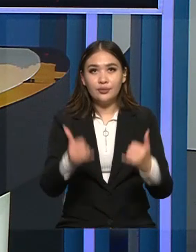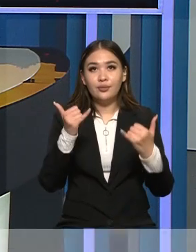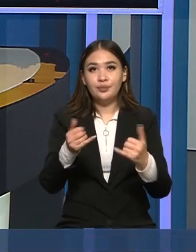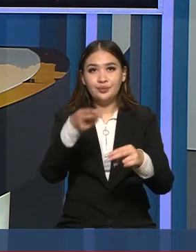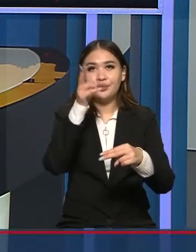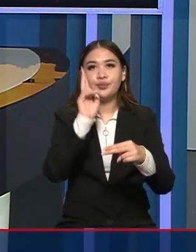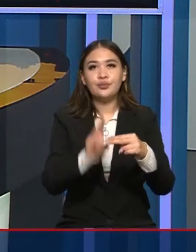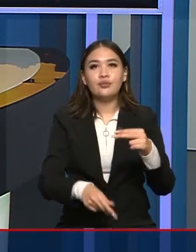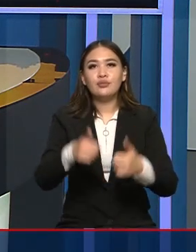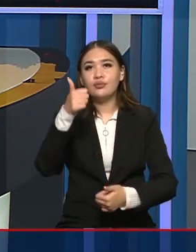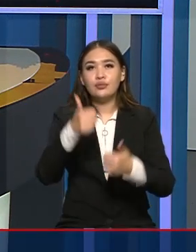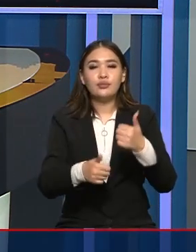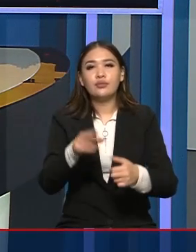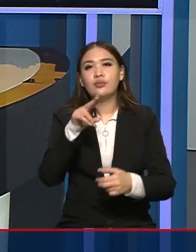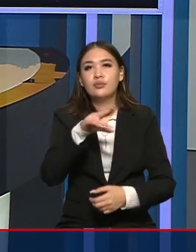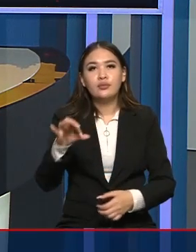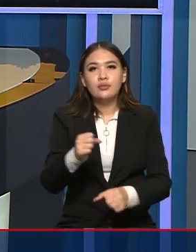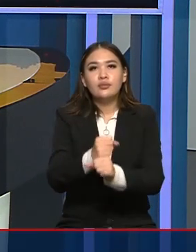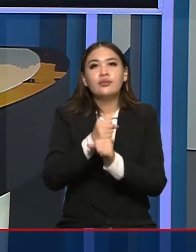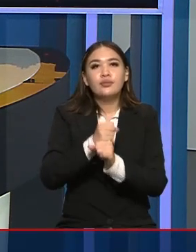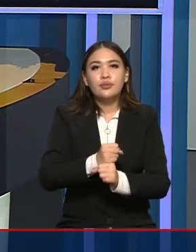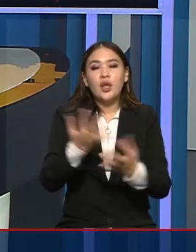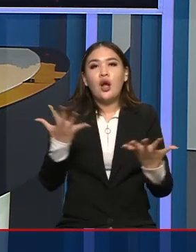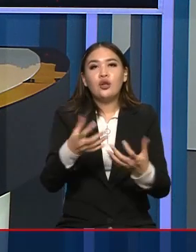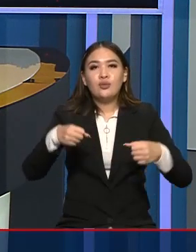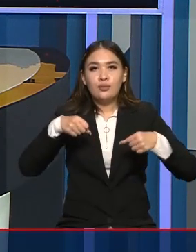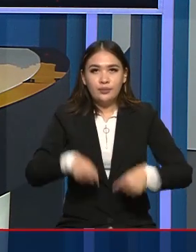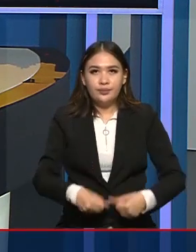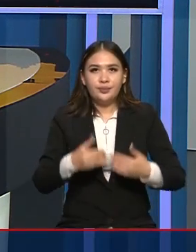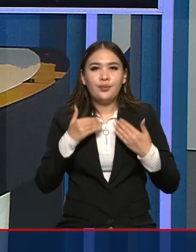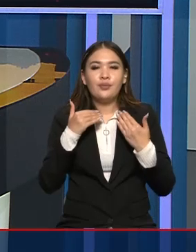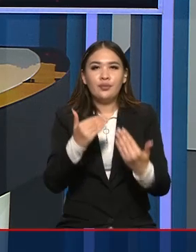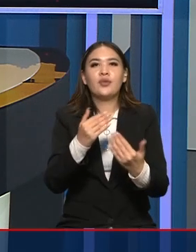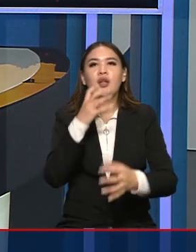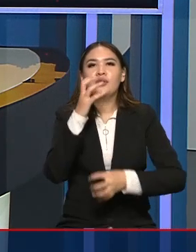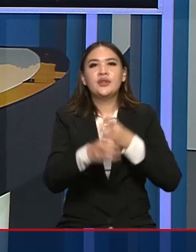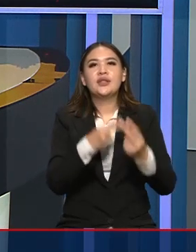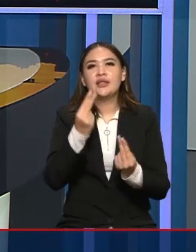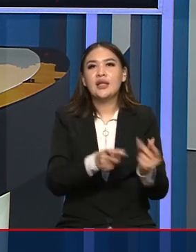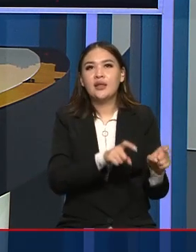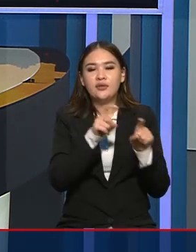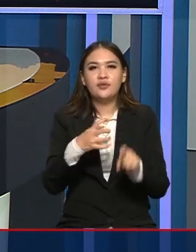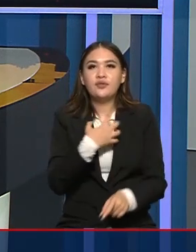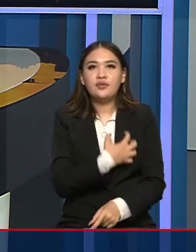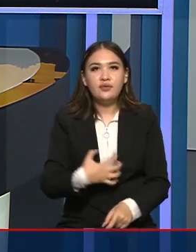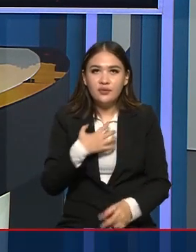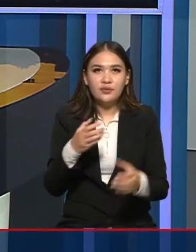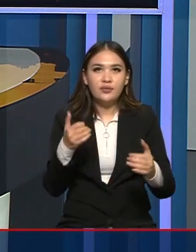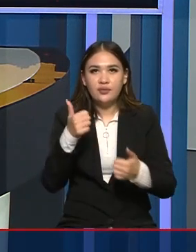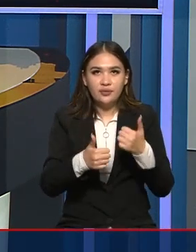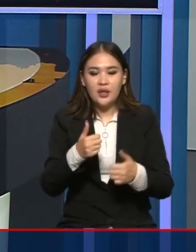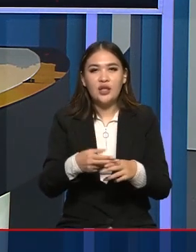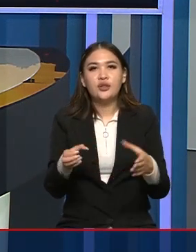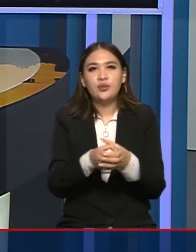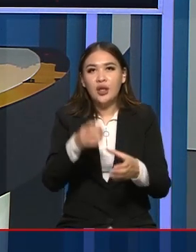Сегодня завершились соревнования по кокпару, которые по праву считаются изюминкой всемирных игр кочевников. Сборная Казахстана